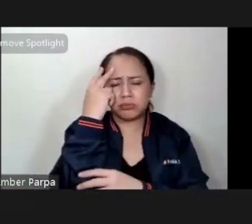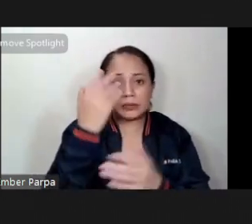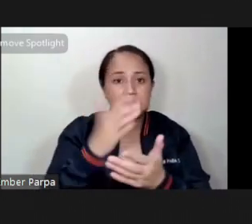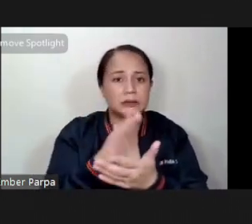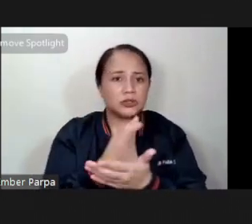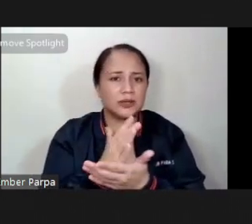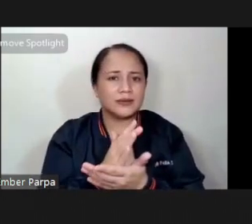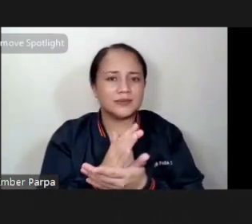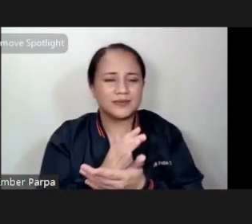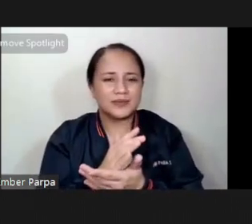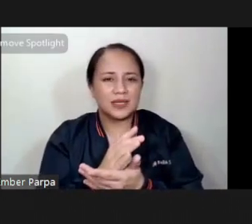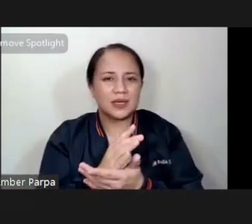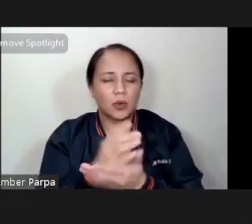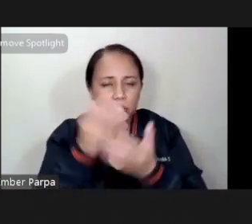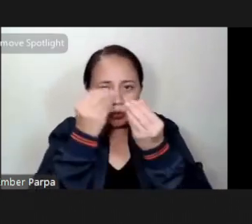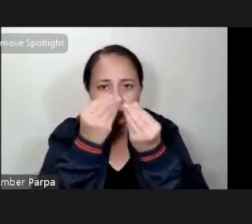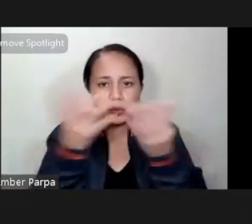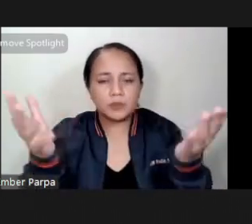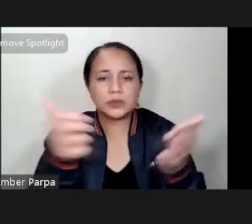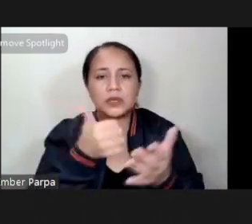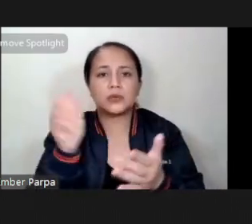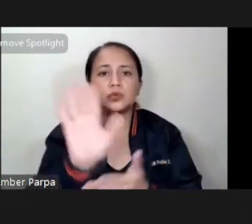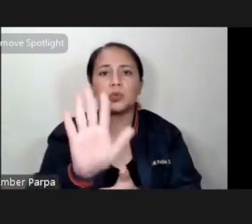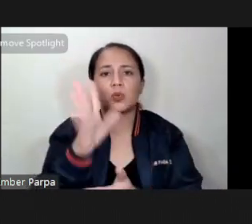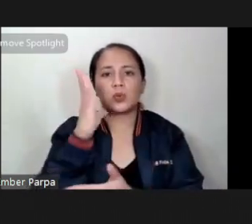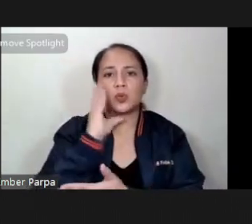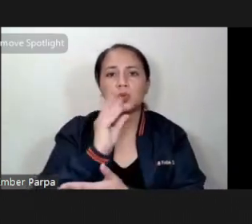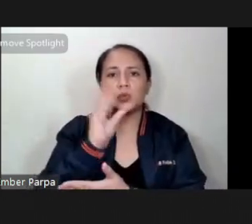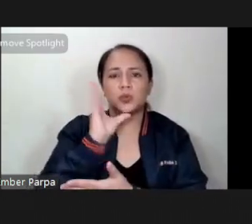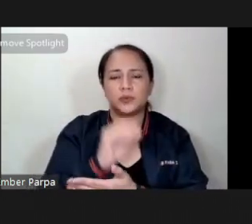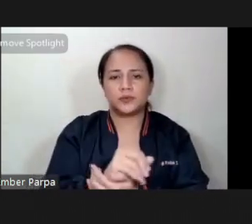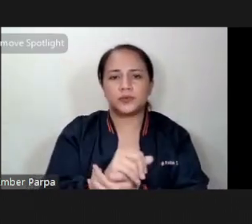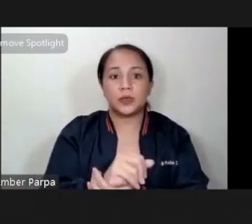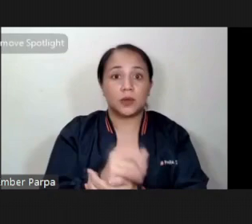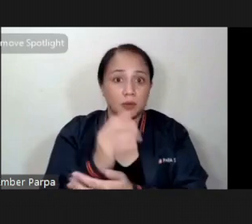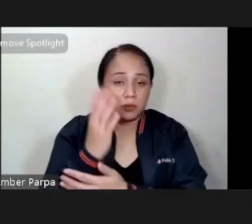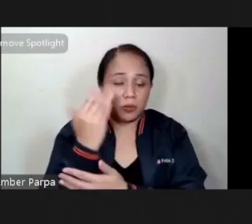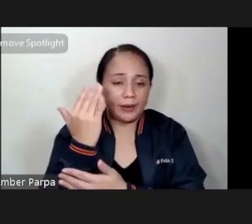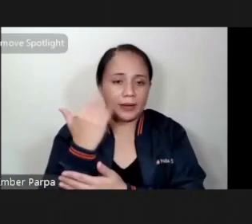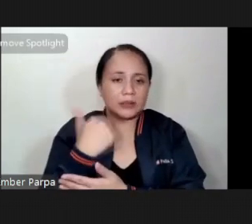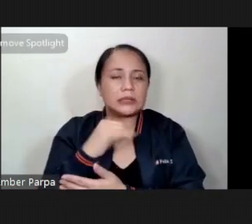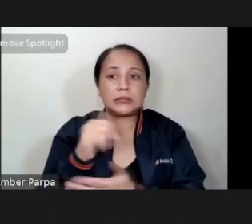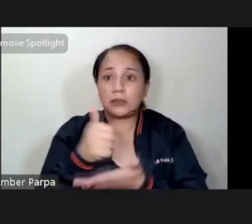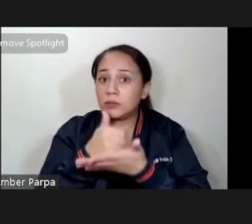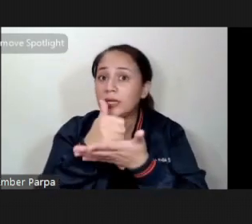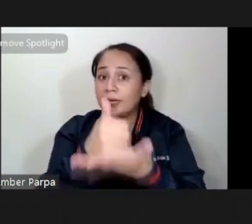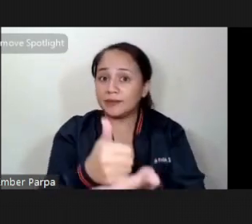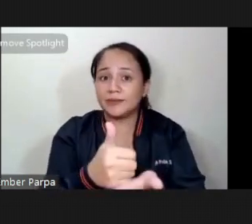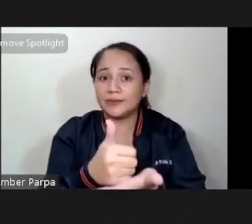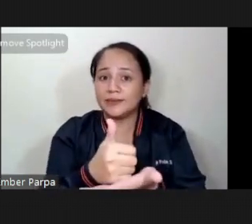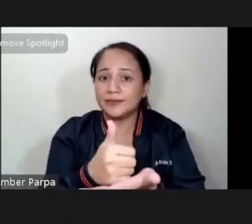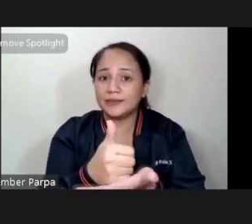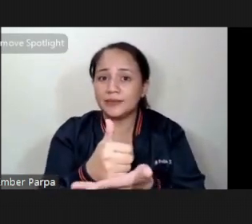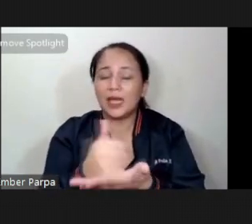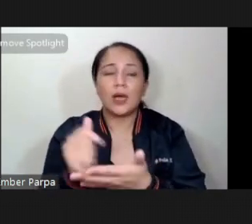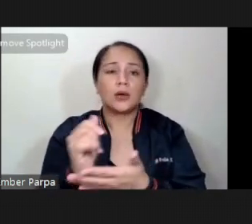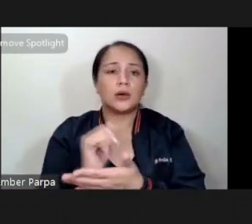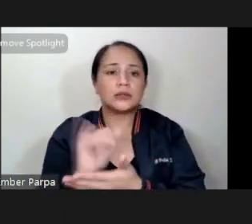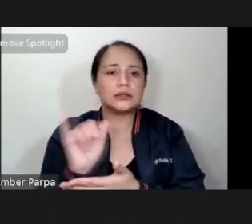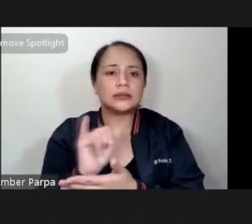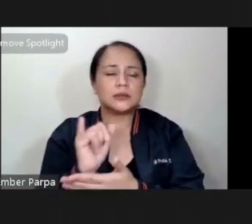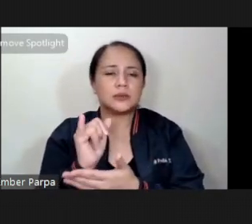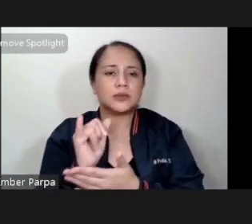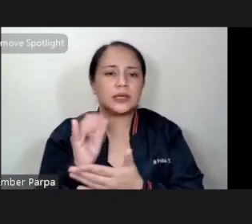or ipaalam sa iba yung mga nararanasan nyo. Siyempre para rin po matulungan and yun may makuha